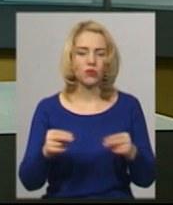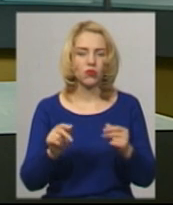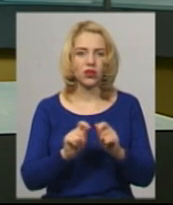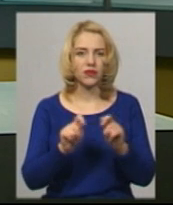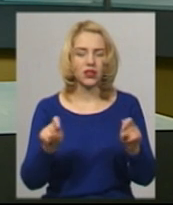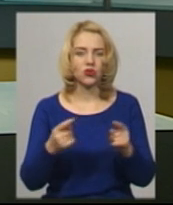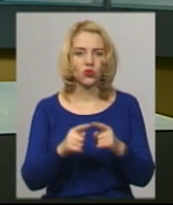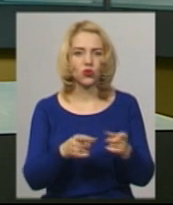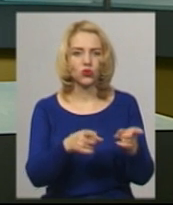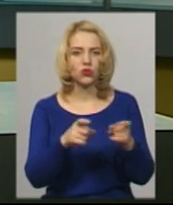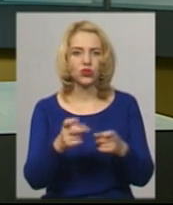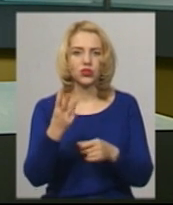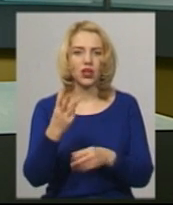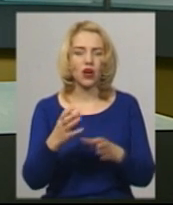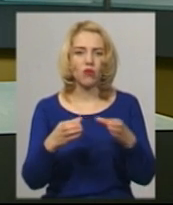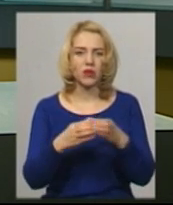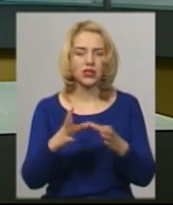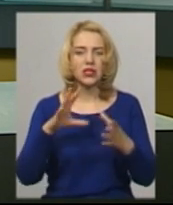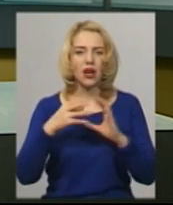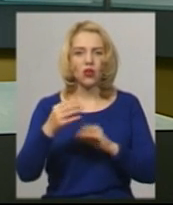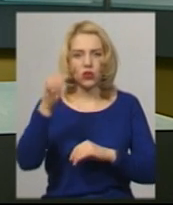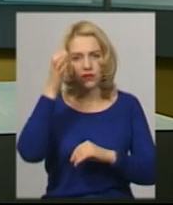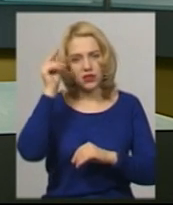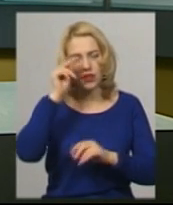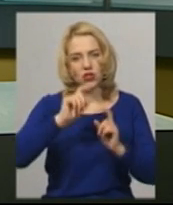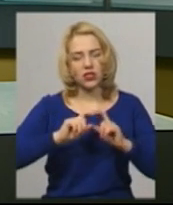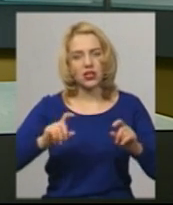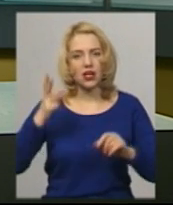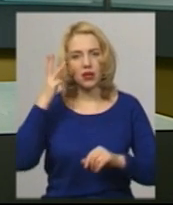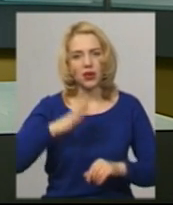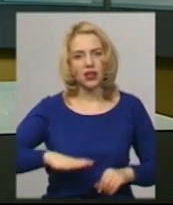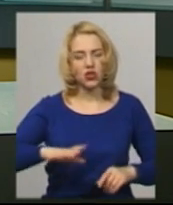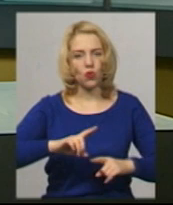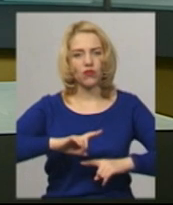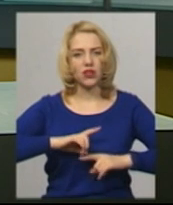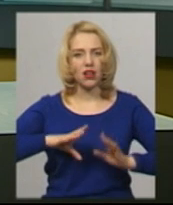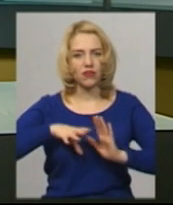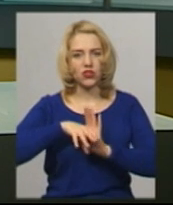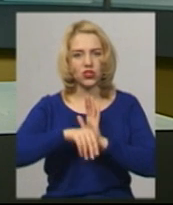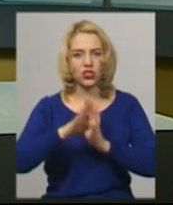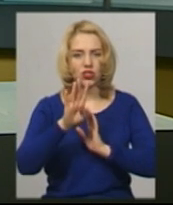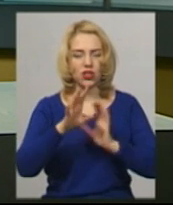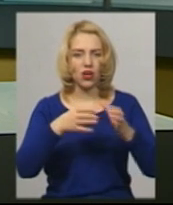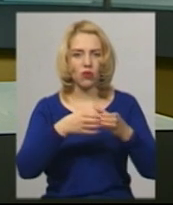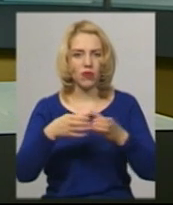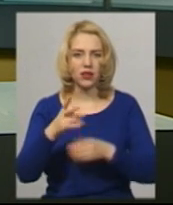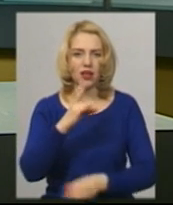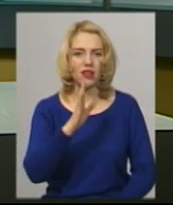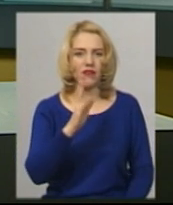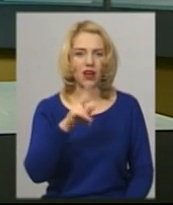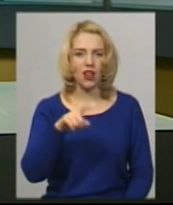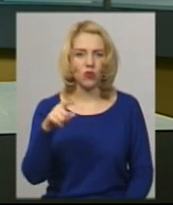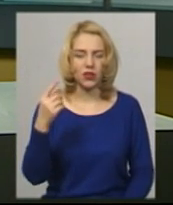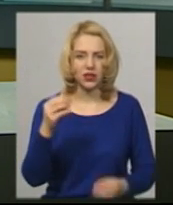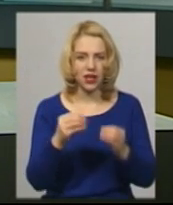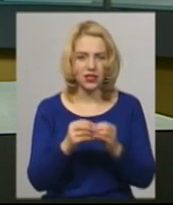нього долучилися три команди загальноосвітніх навчальних закладів Хмельниччини. У фінал увійшли 4 команди – НВК номер 10,